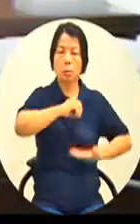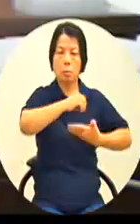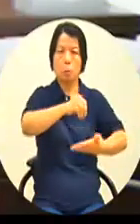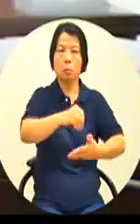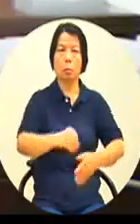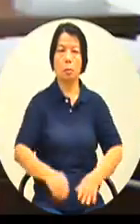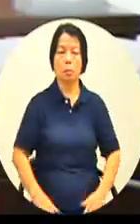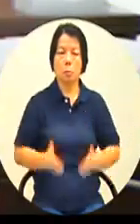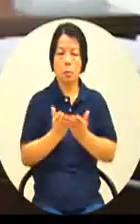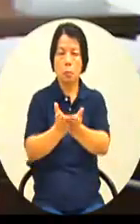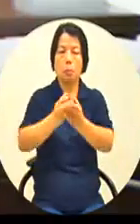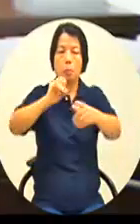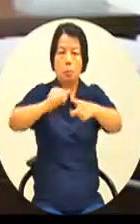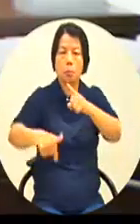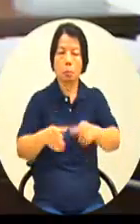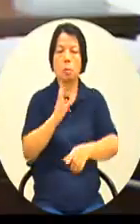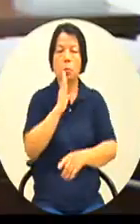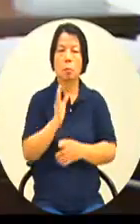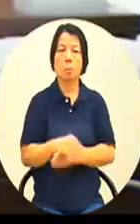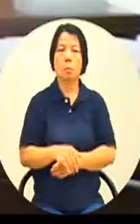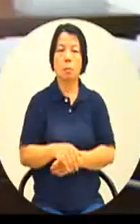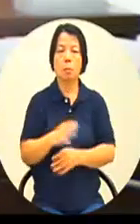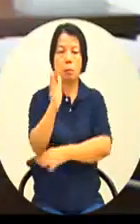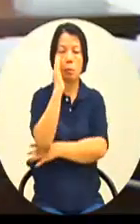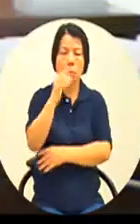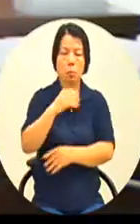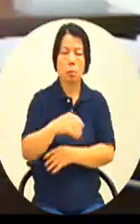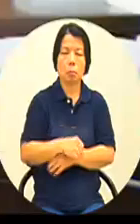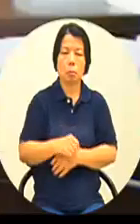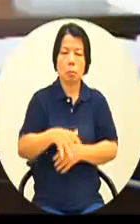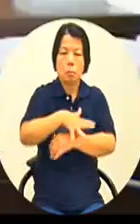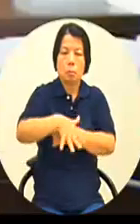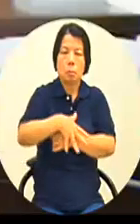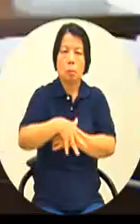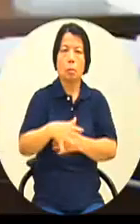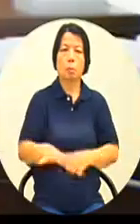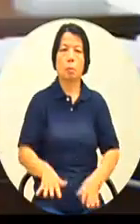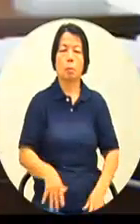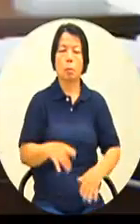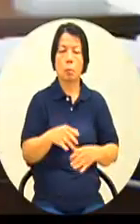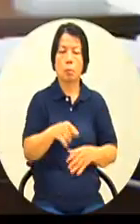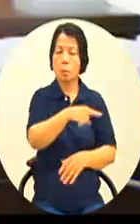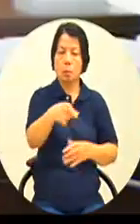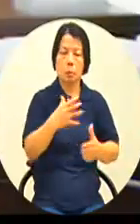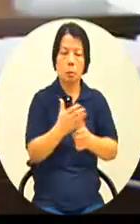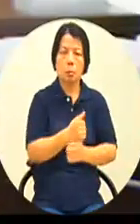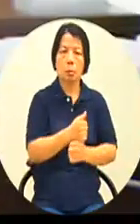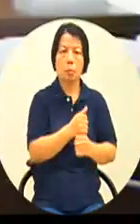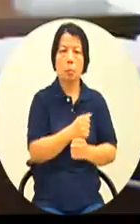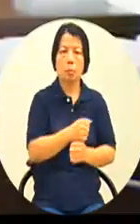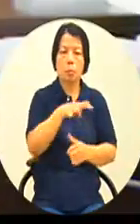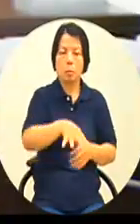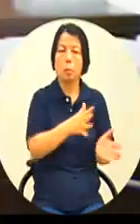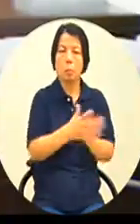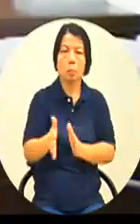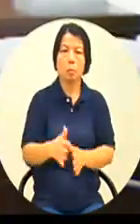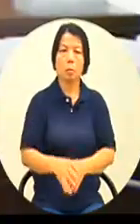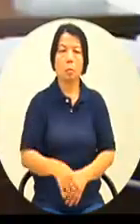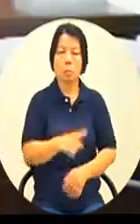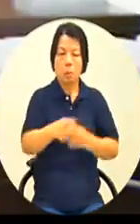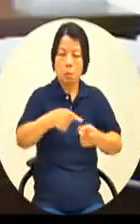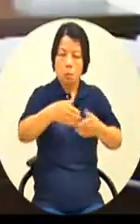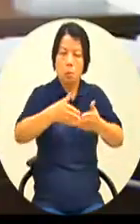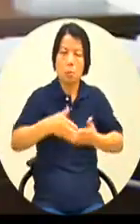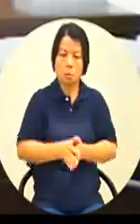轮船公司是事业单位，然后呢你们的总经理这个经理人他应该是